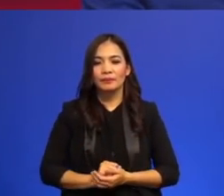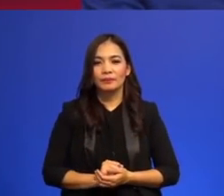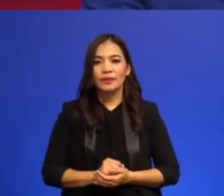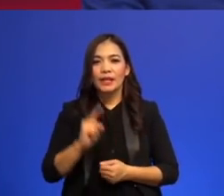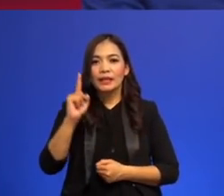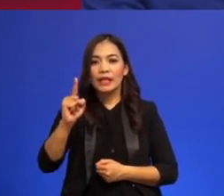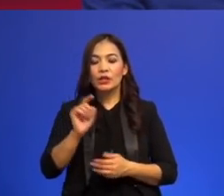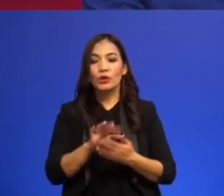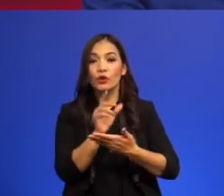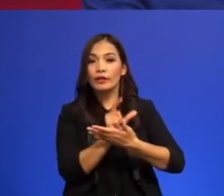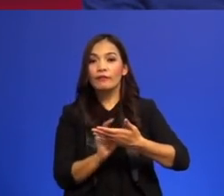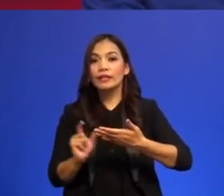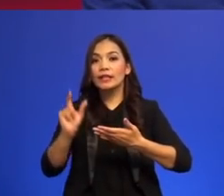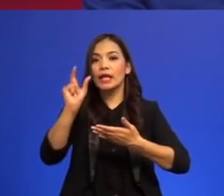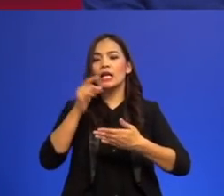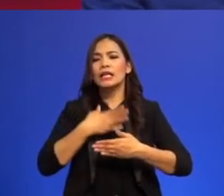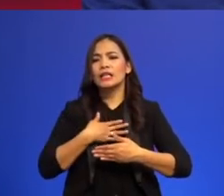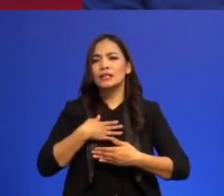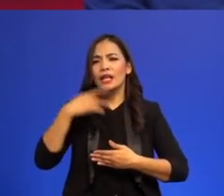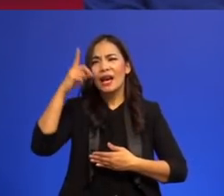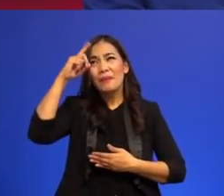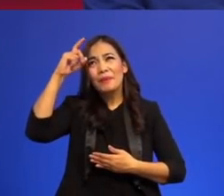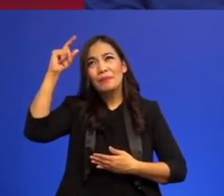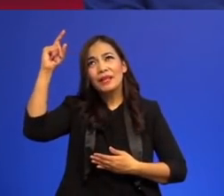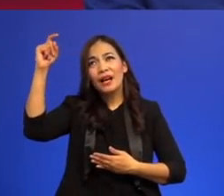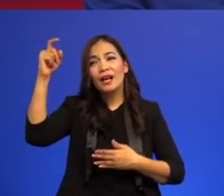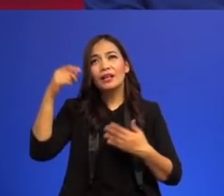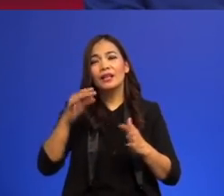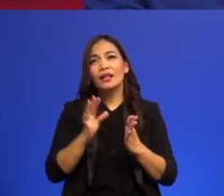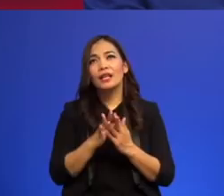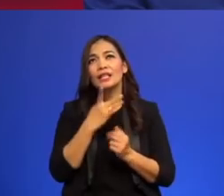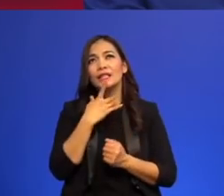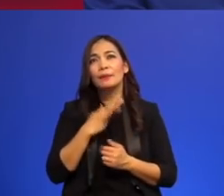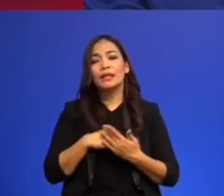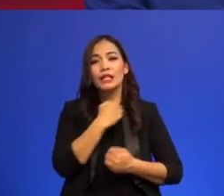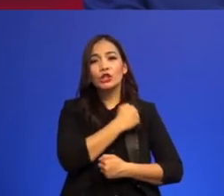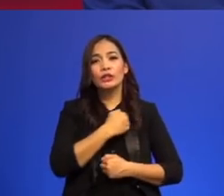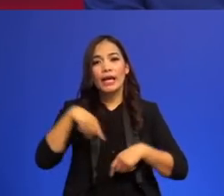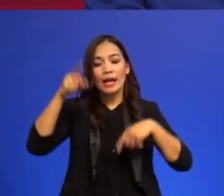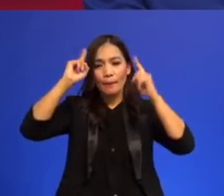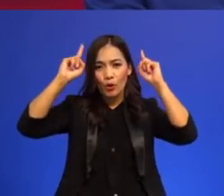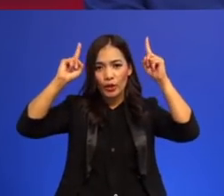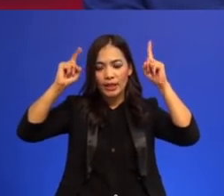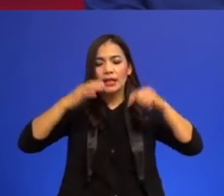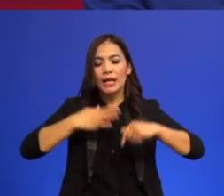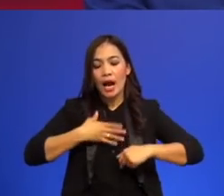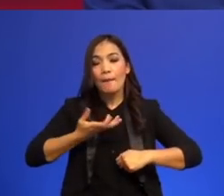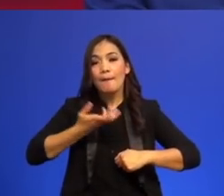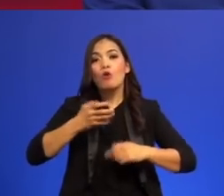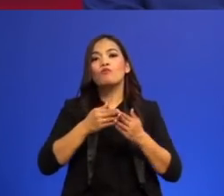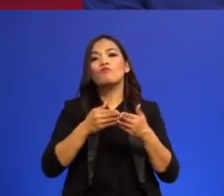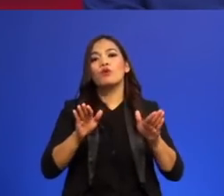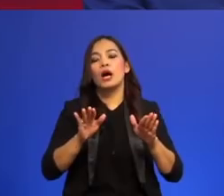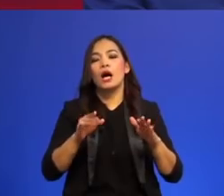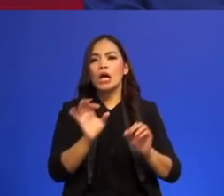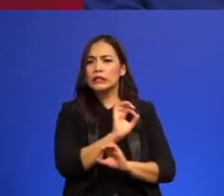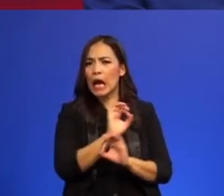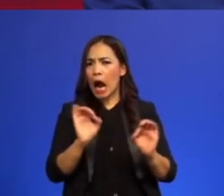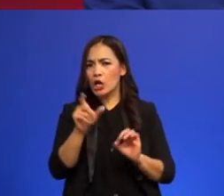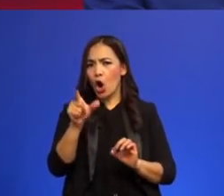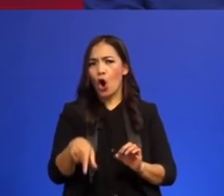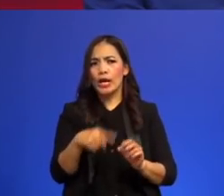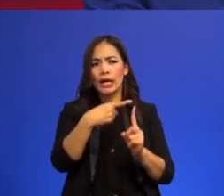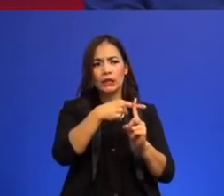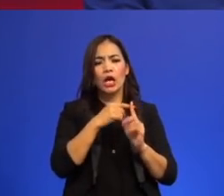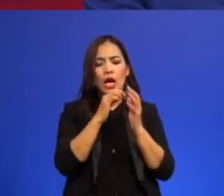Satu fakultas lagi yang saya juga mimpikan kalau Tuhan izinkan, kalau enggak boleh, fakultas sosial politik. Jangan orang Kristen cuma